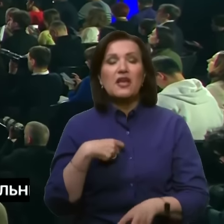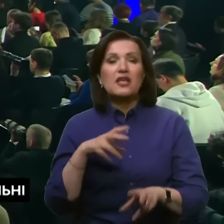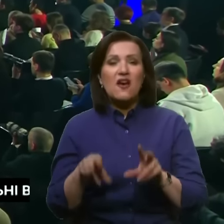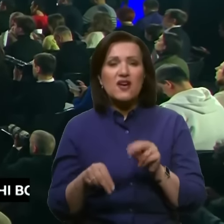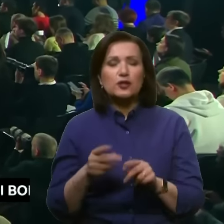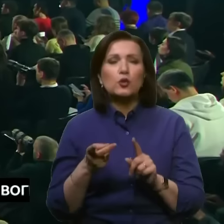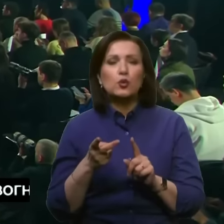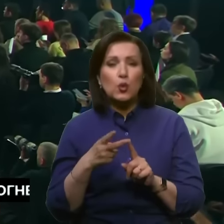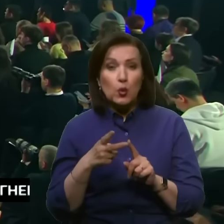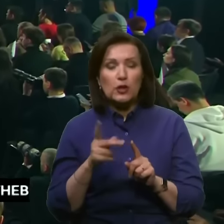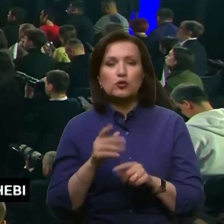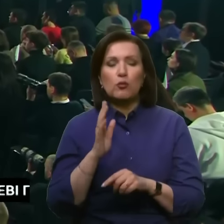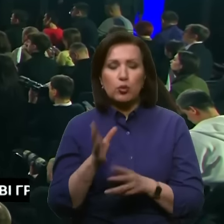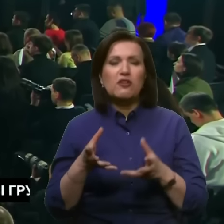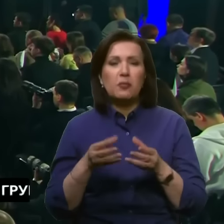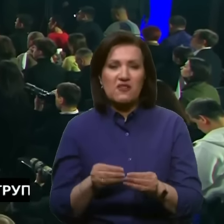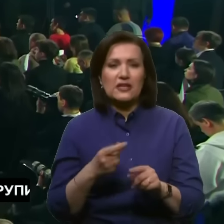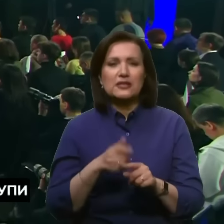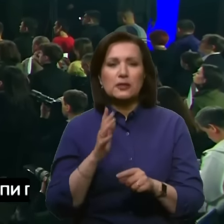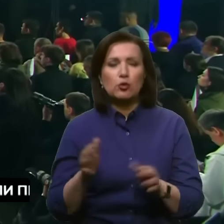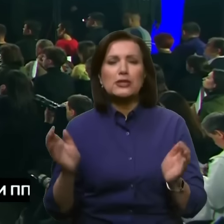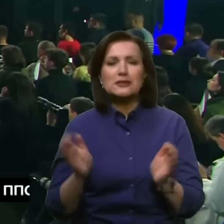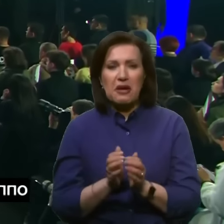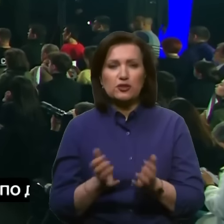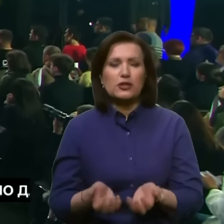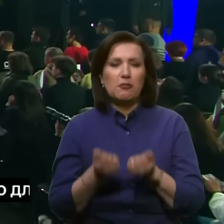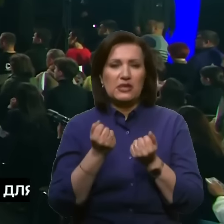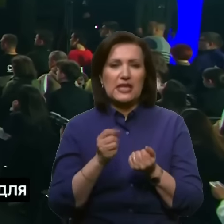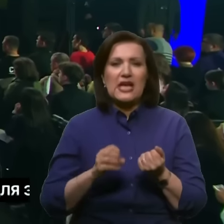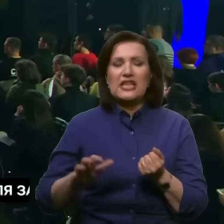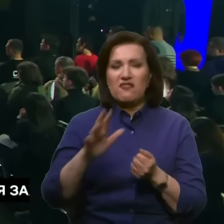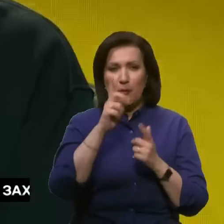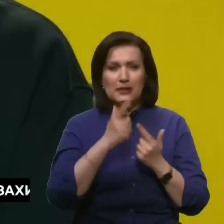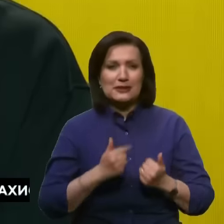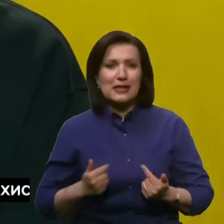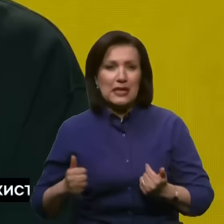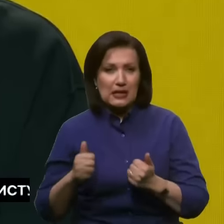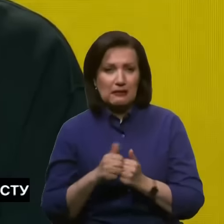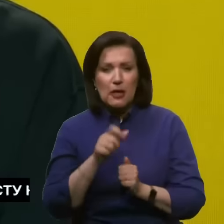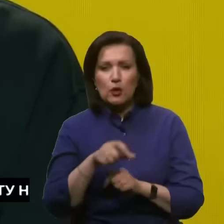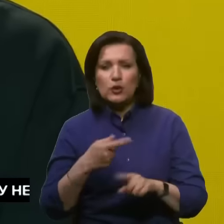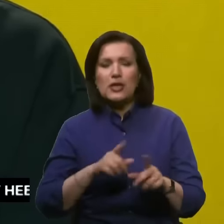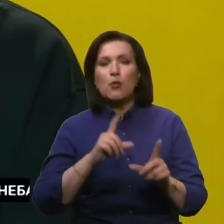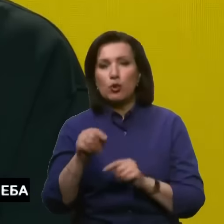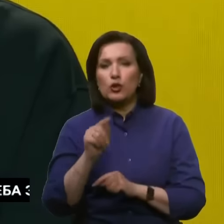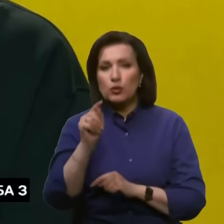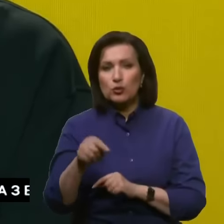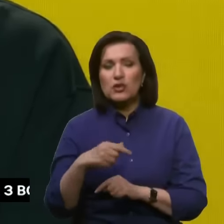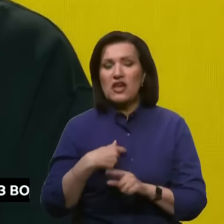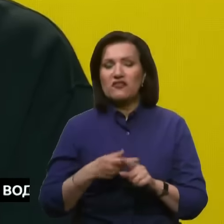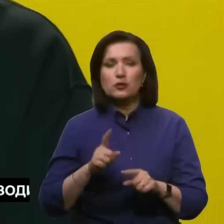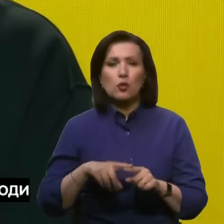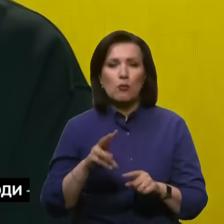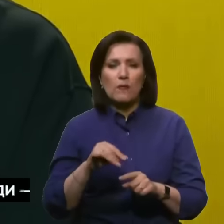вважаю, друге, те, що буде впливати, це буде зменшення підтримки європейських країн, людей, які поїхали туди, я в